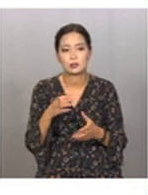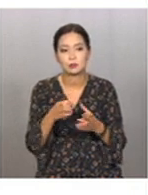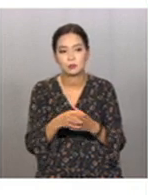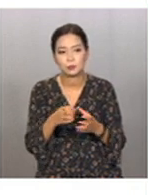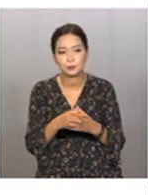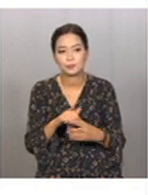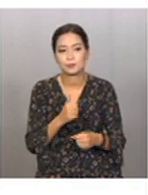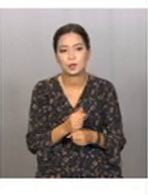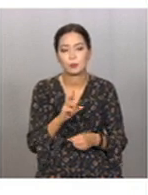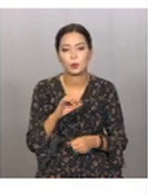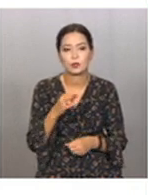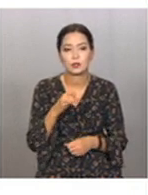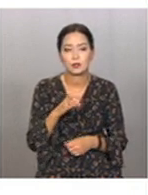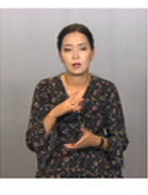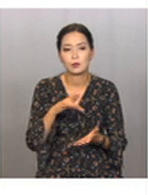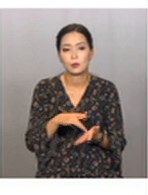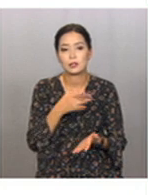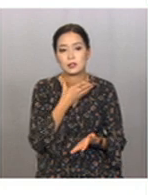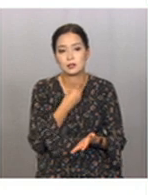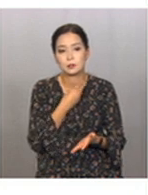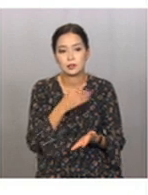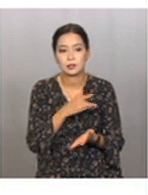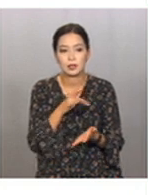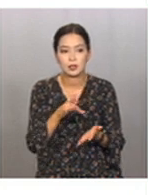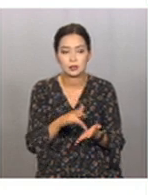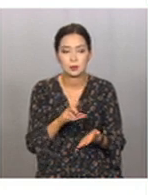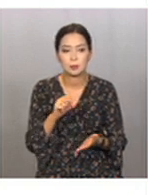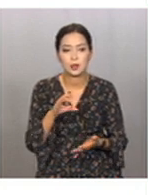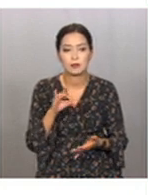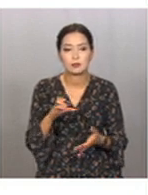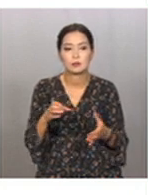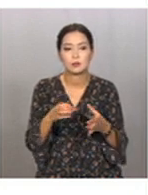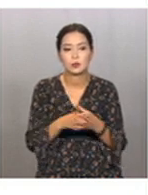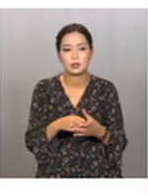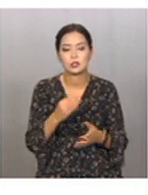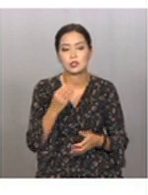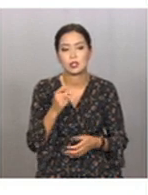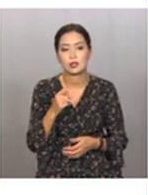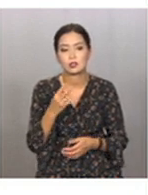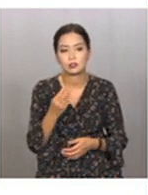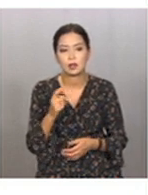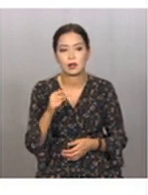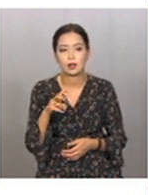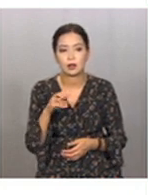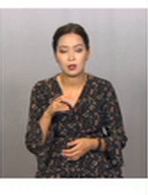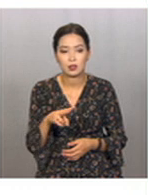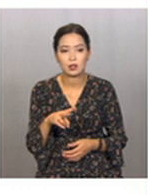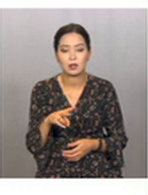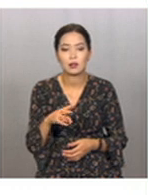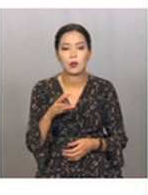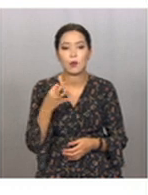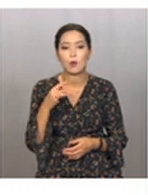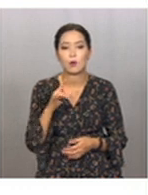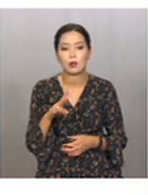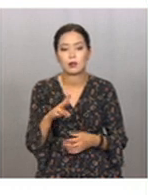Әлихан Бөкейханов орталығы Семей қаласы. Батыс бөлімшесі, басшылары Жаханша Халел